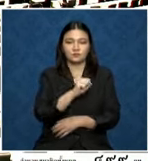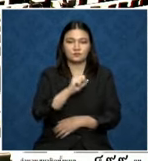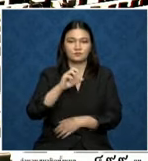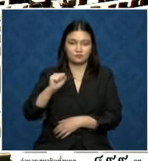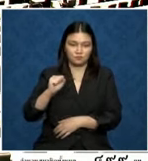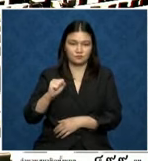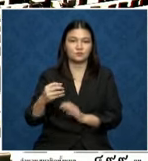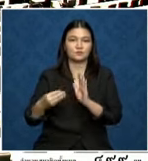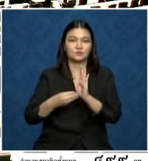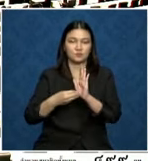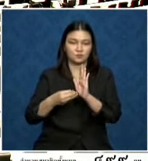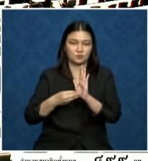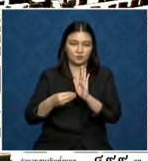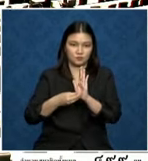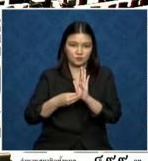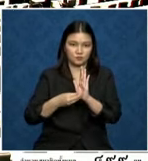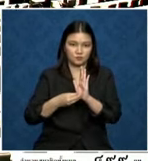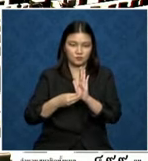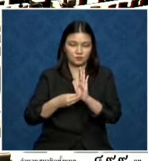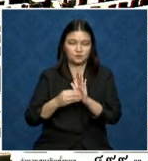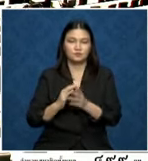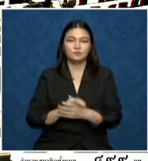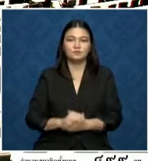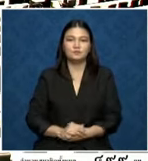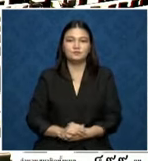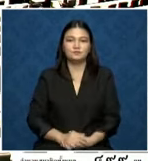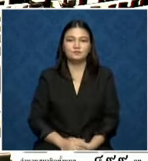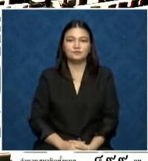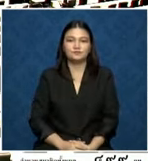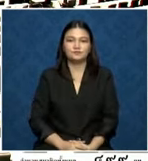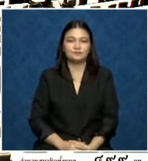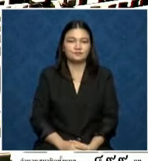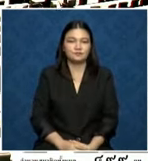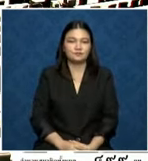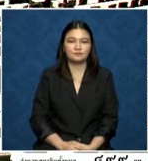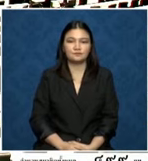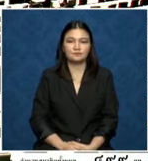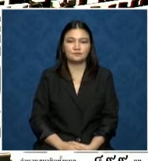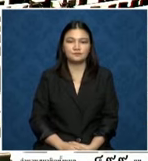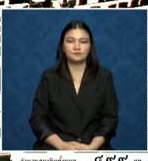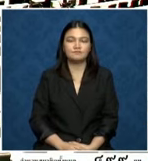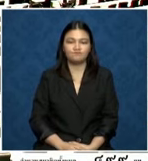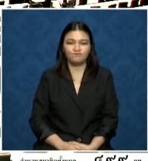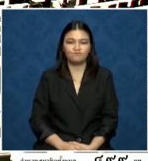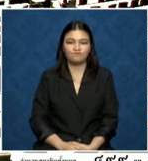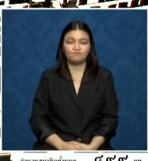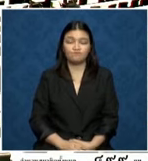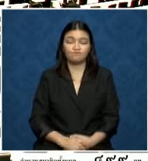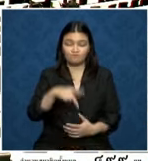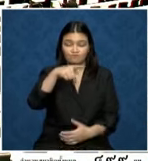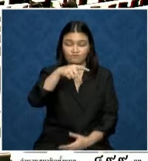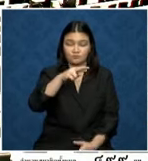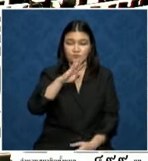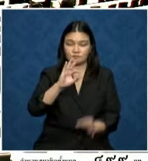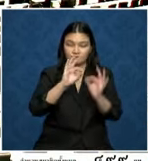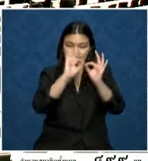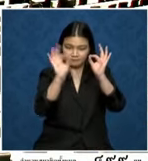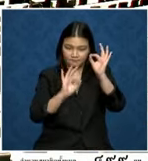หลวงประเวศเฉพาะแขวงหนองบอนกรุงเทพมหานครครับท่านประธานครับในการอภิปรายร่างพรบฉบับใดฉบับ